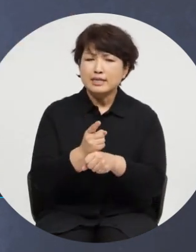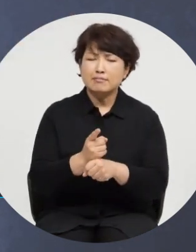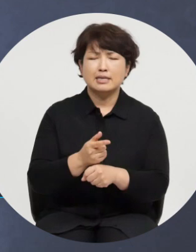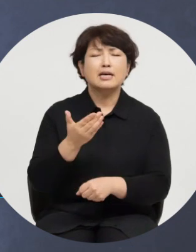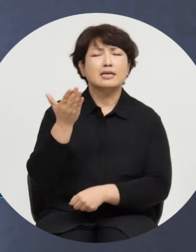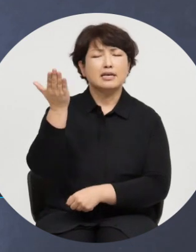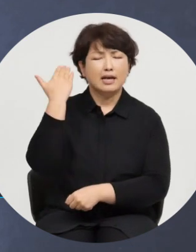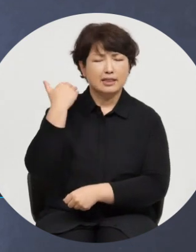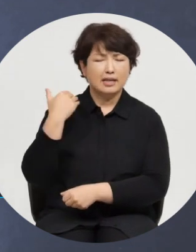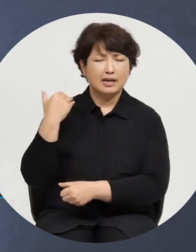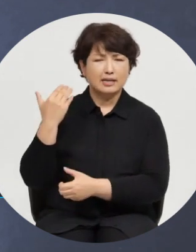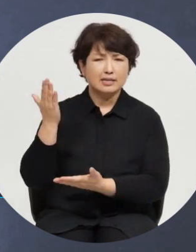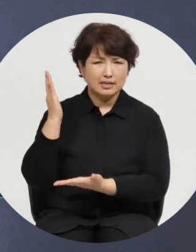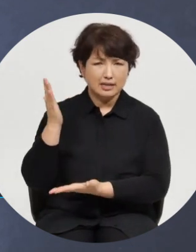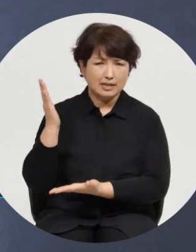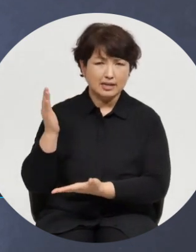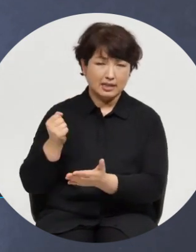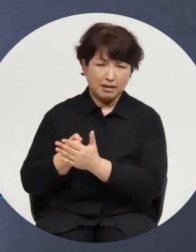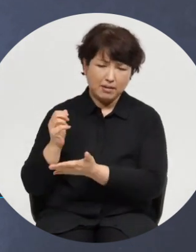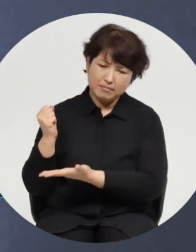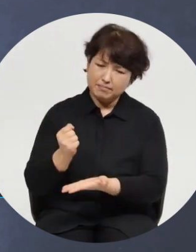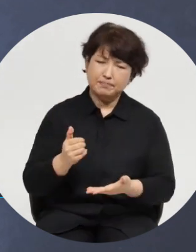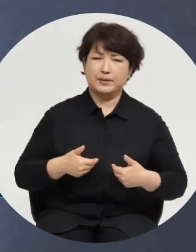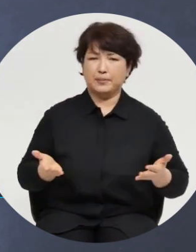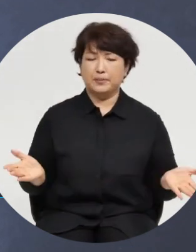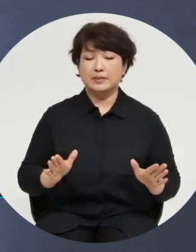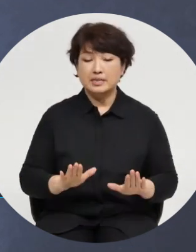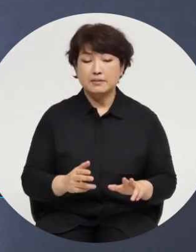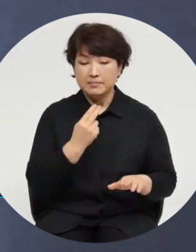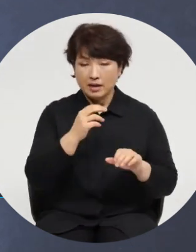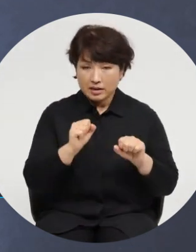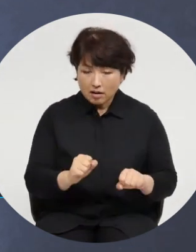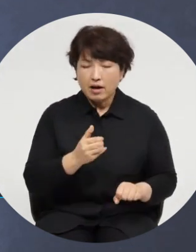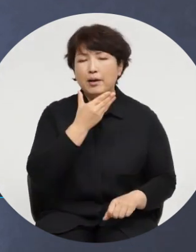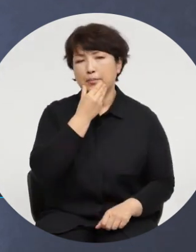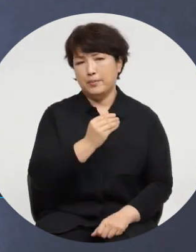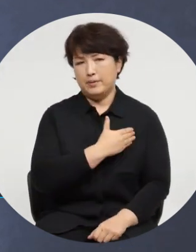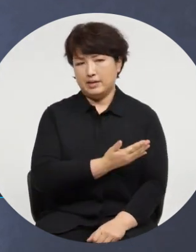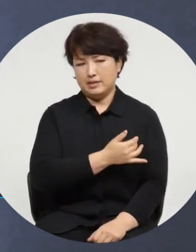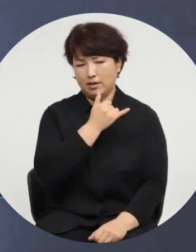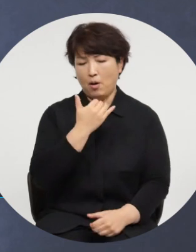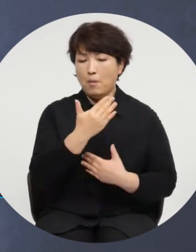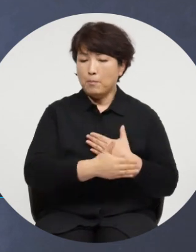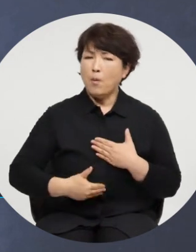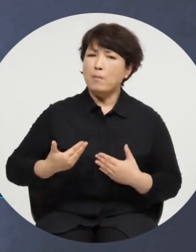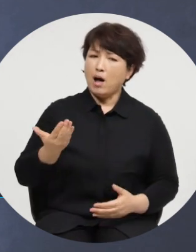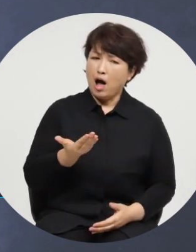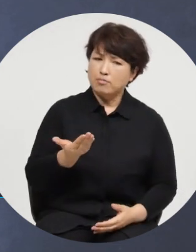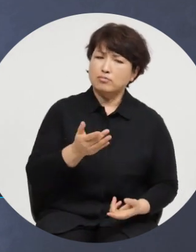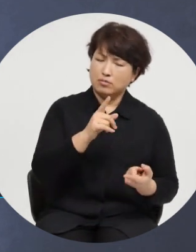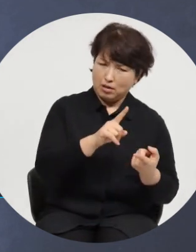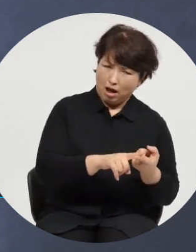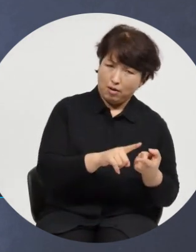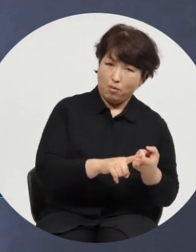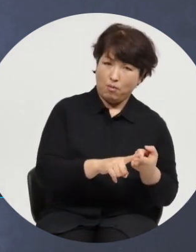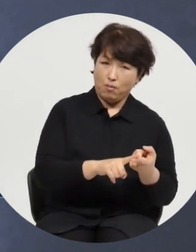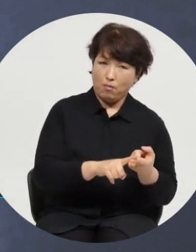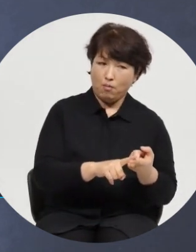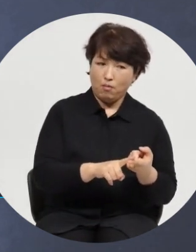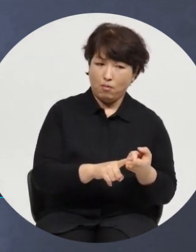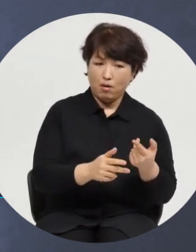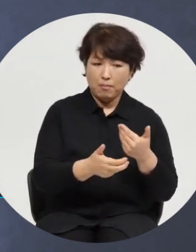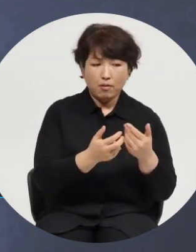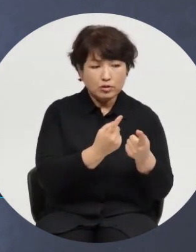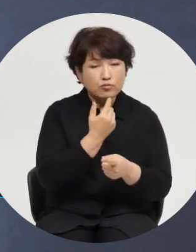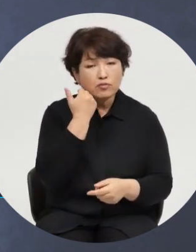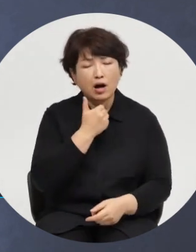하더라도 그건 이미 지나간 일이고 지금 살아있다면 행복하게 살 권리가 있다 그러니까 몸이 아픈 커는